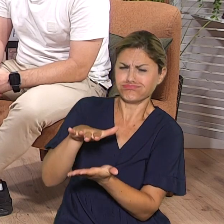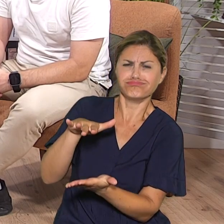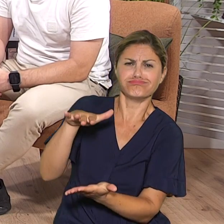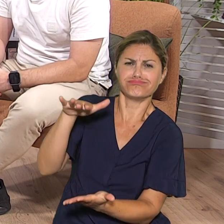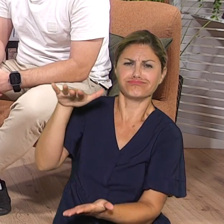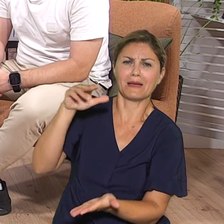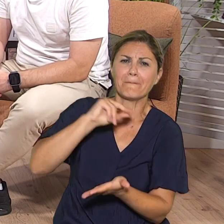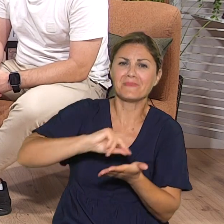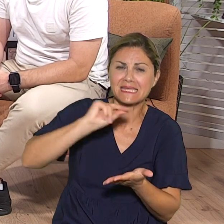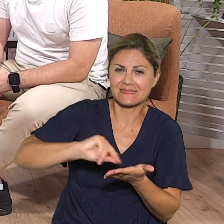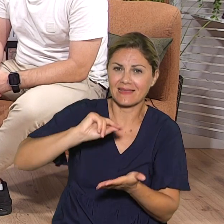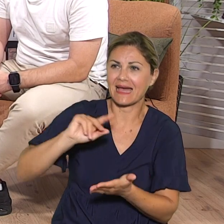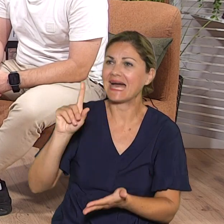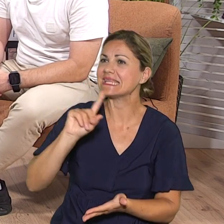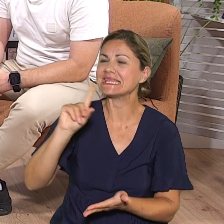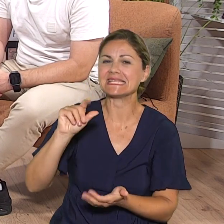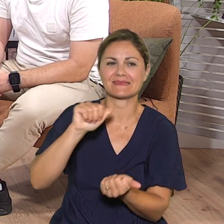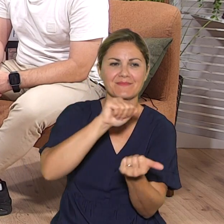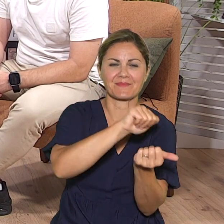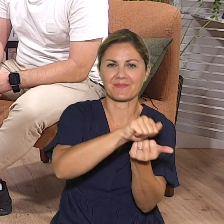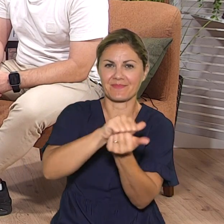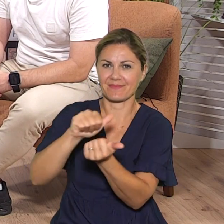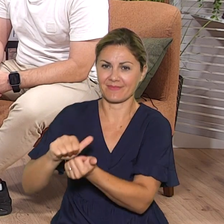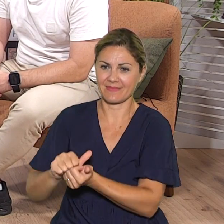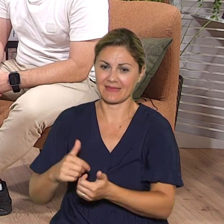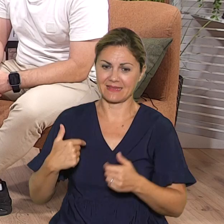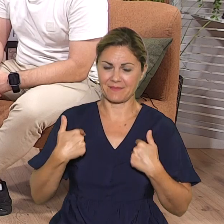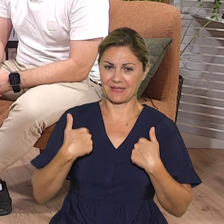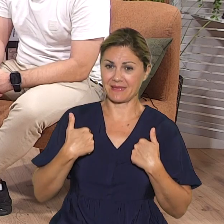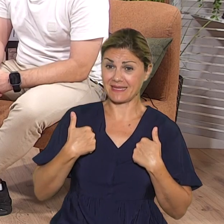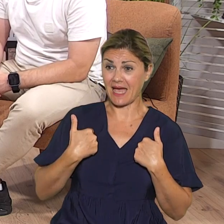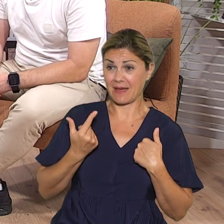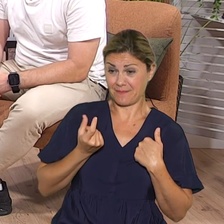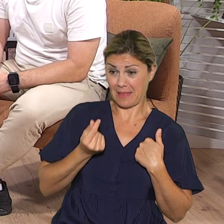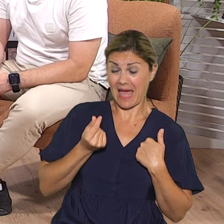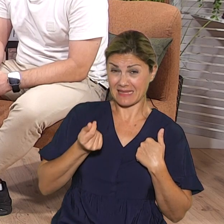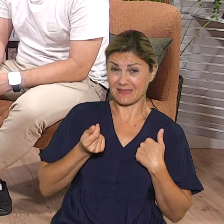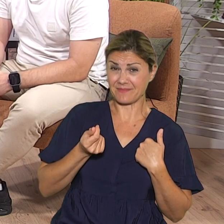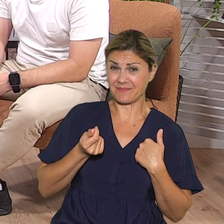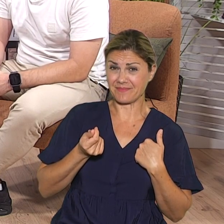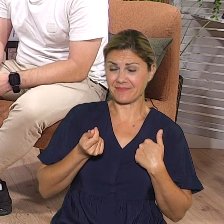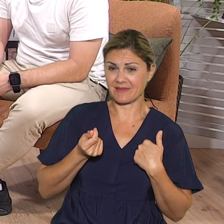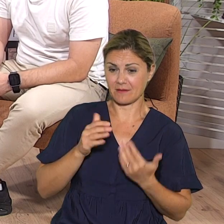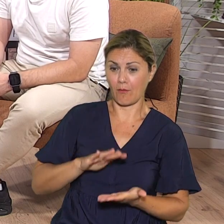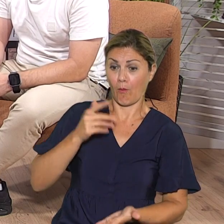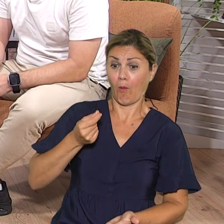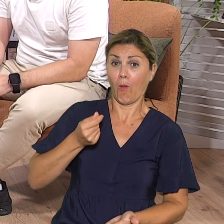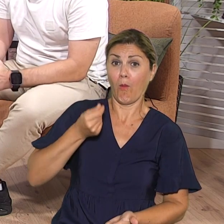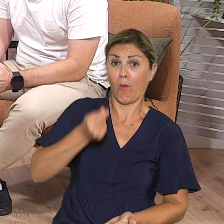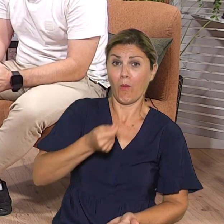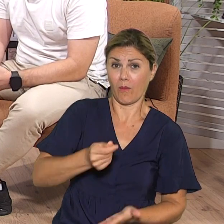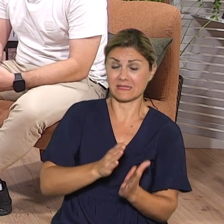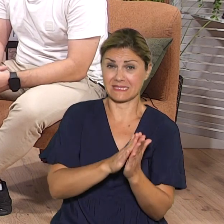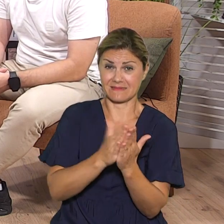ali nisam zbog toga što... A tu su potrebna neka sredstva koje ja nemam i to je to. Da. Kad bude, onda ću ja.